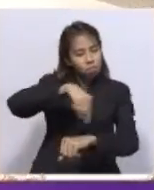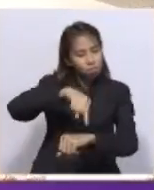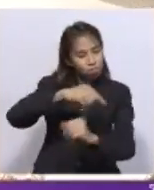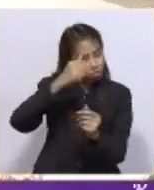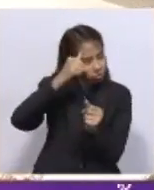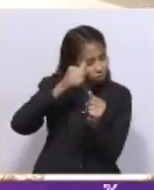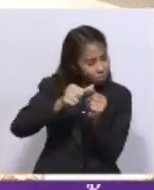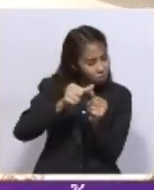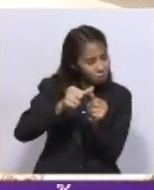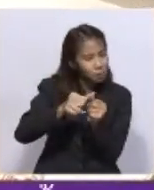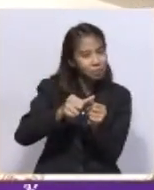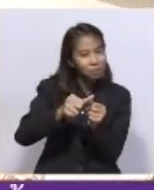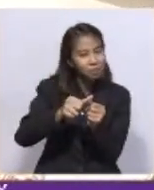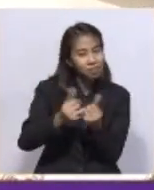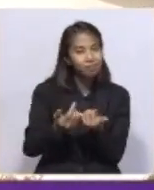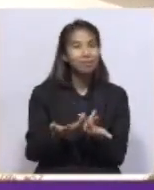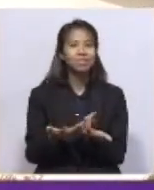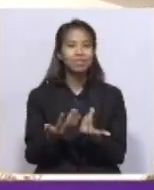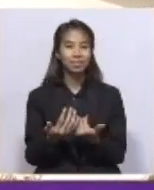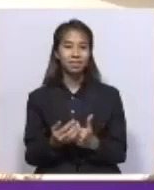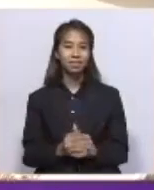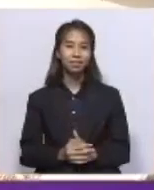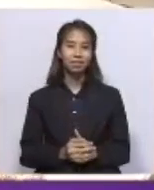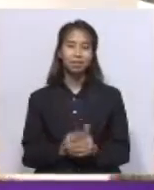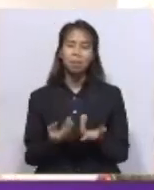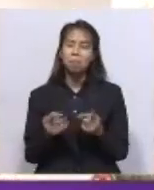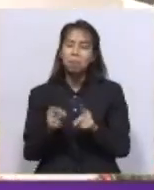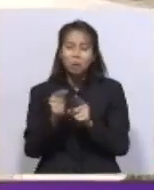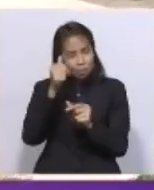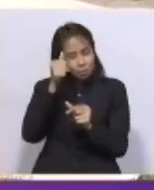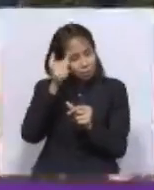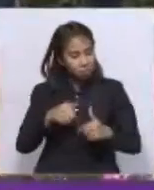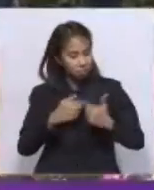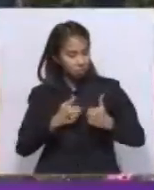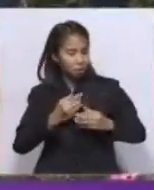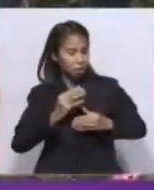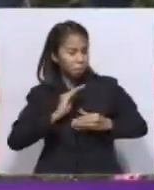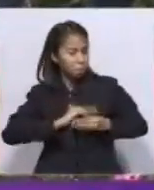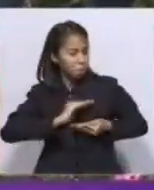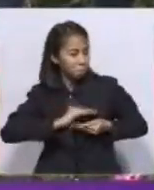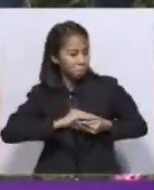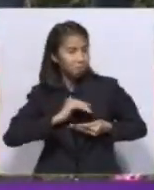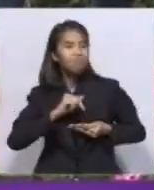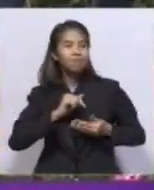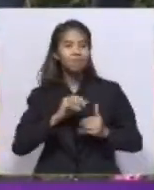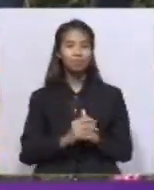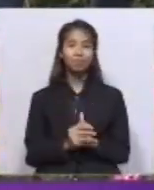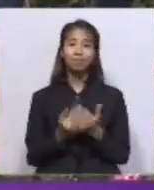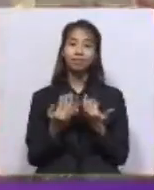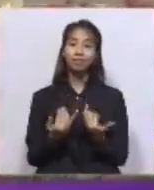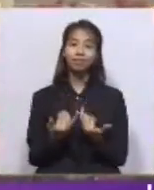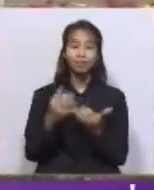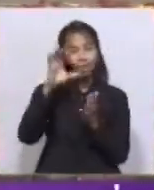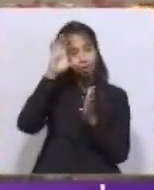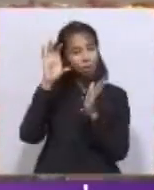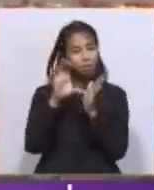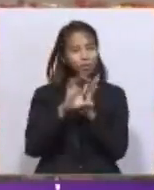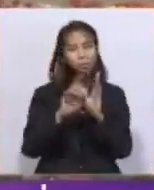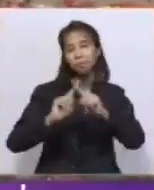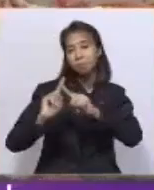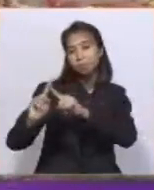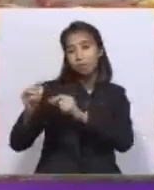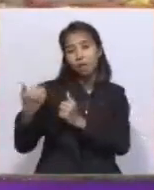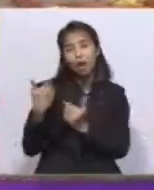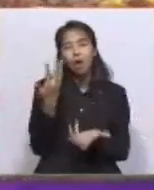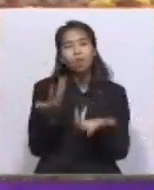ก็คืออันนี้เป็นแค่โครงสร้างของความทรงจำแต่รายละเอียดอยู่ในใจ นะใช่ค่ะ โดยไม่ว่าภาพความประทับใจนะครับจะเลือกใช้วิ